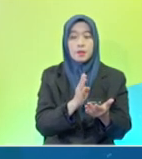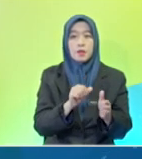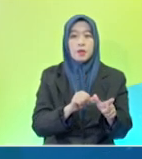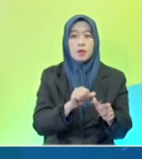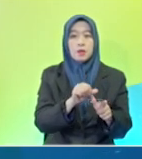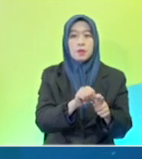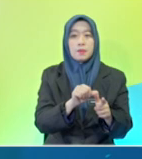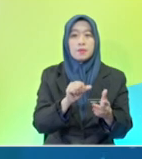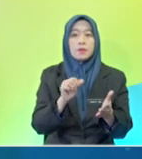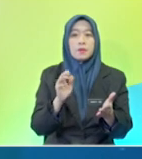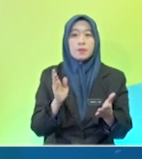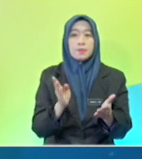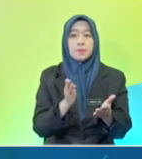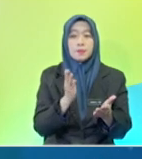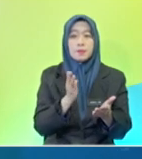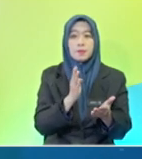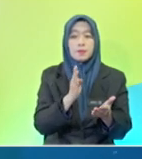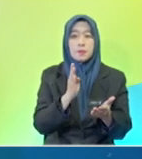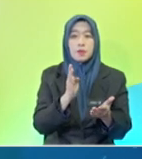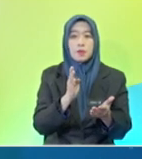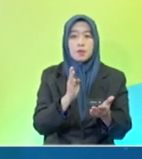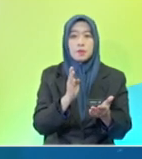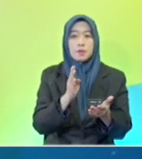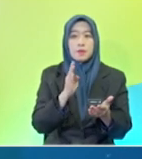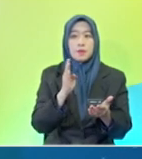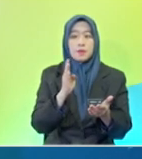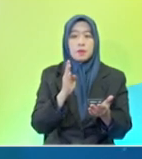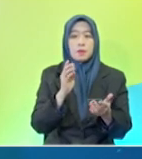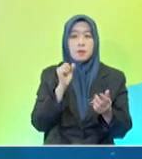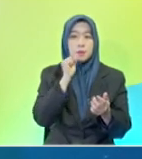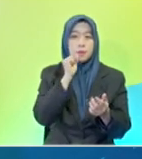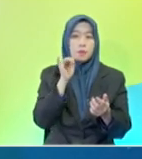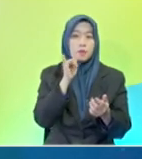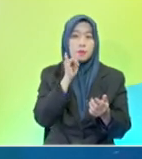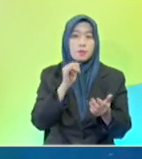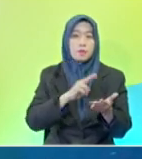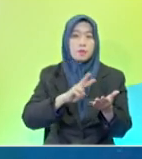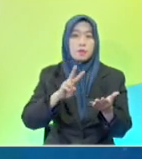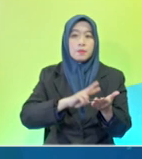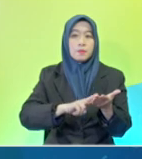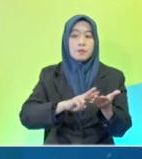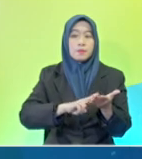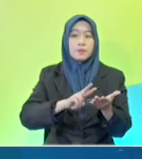Ustazah? Ya, betul. Dzalikal kitabu la raib fi huda.